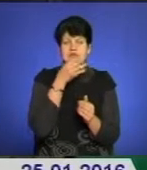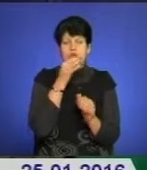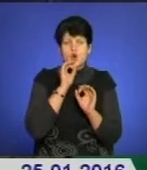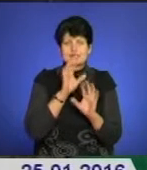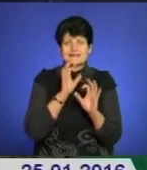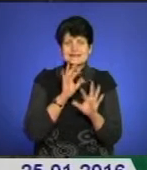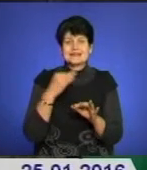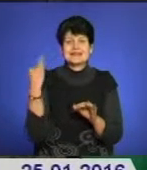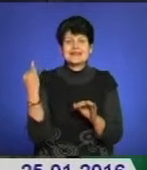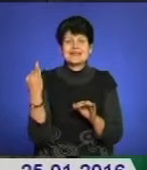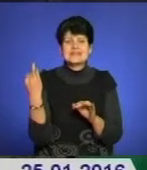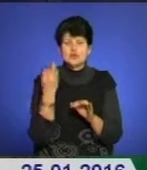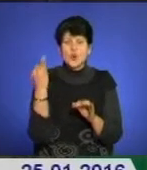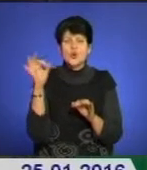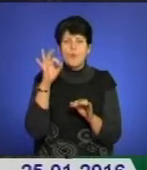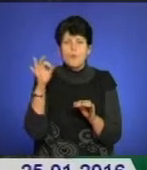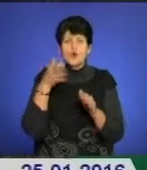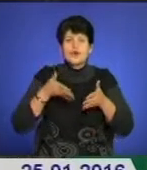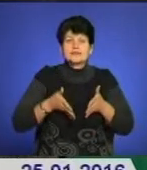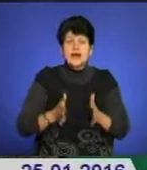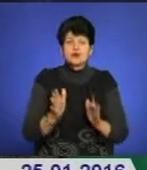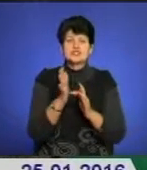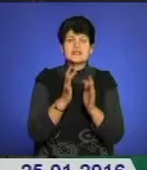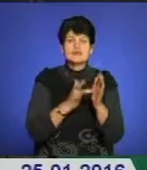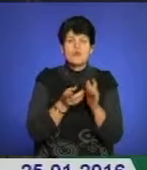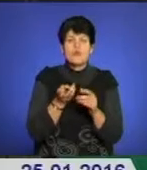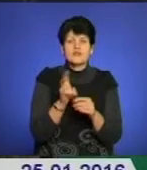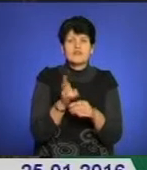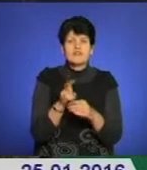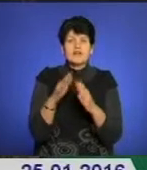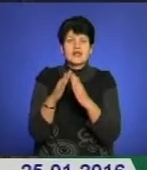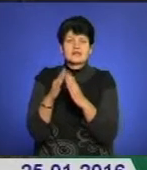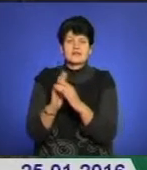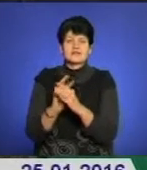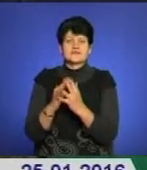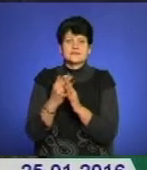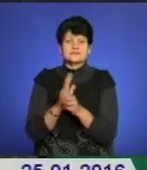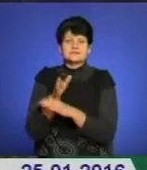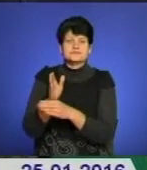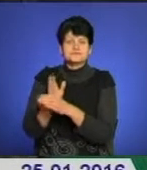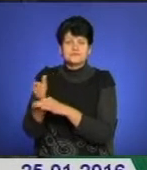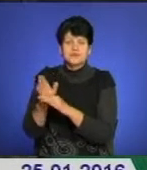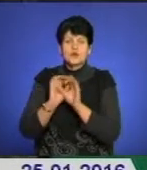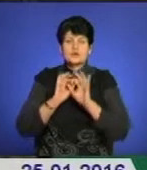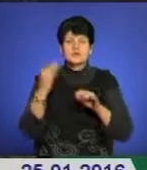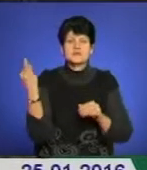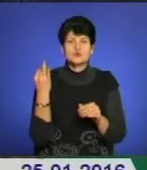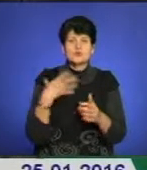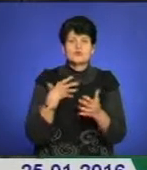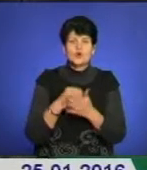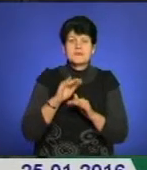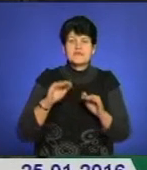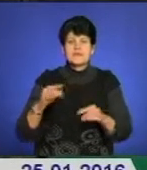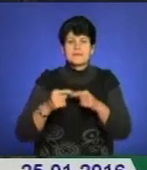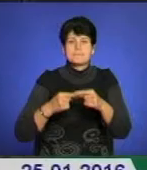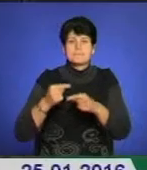історію народження Ісуса. Ходимо по хатах, по селах, розказуємо історію. І ну, далі своїм дітям